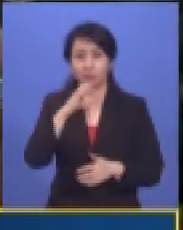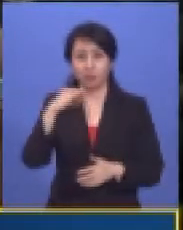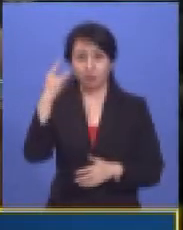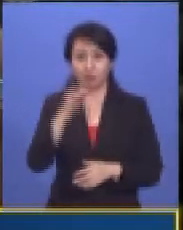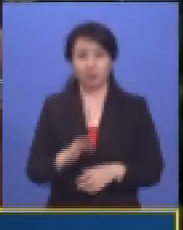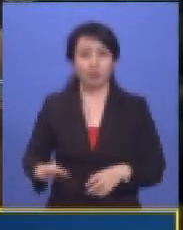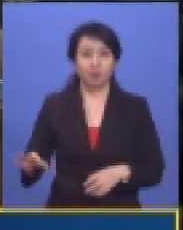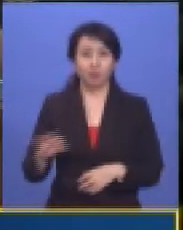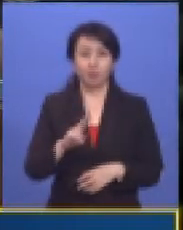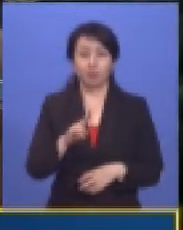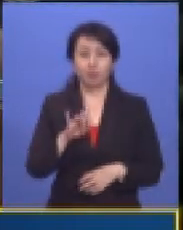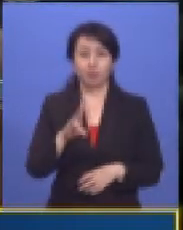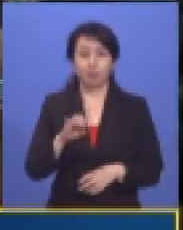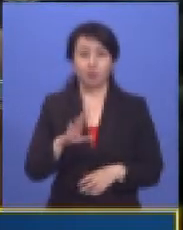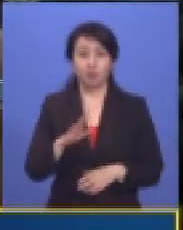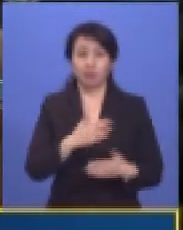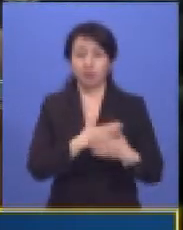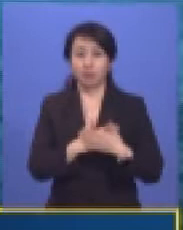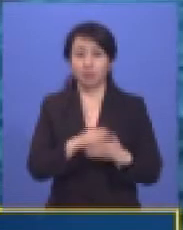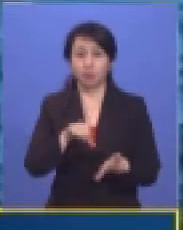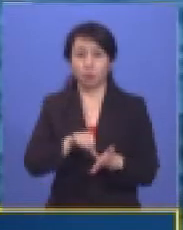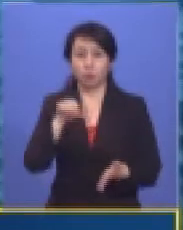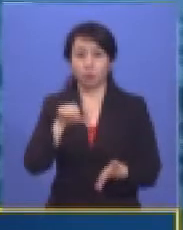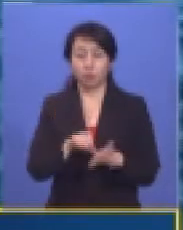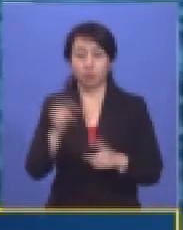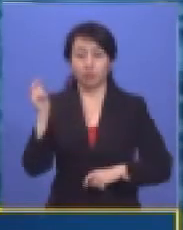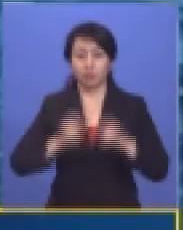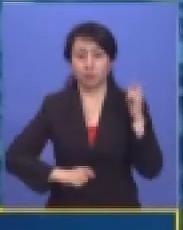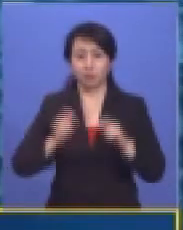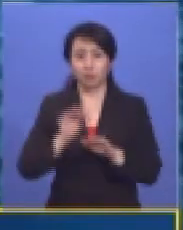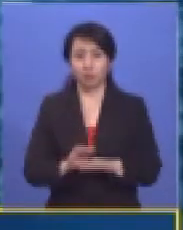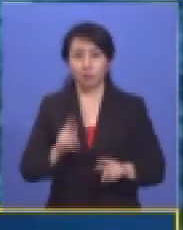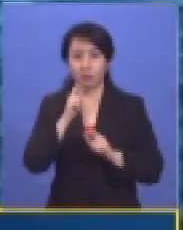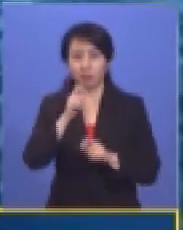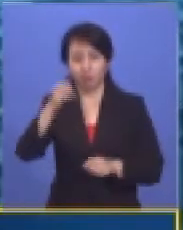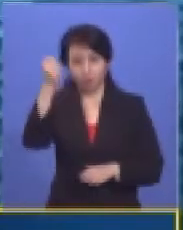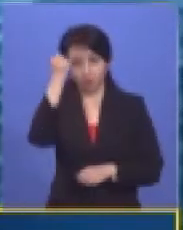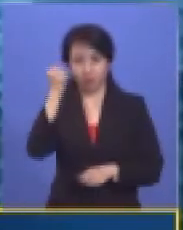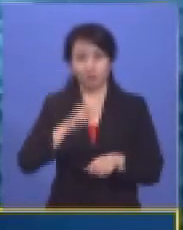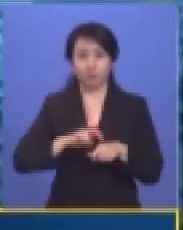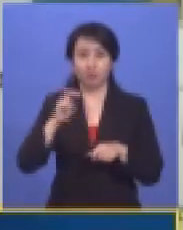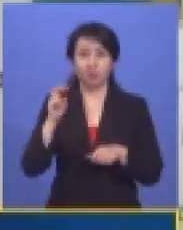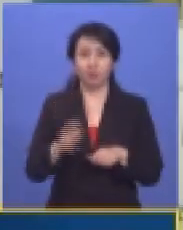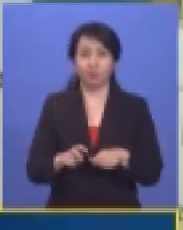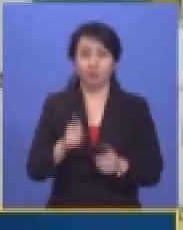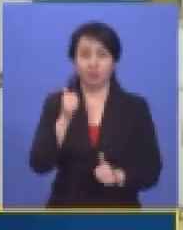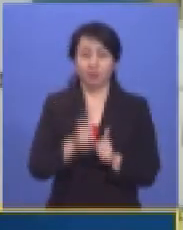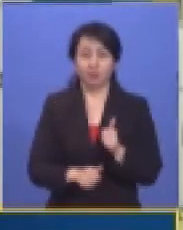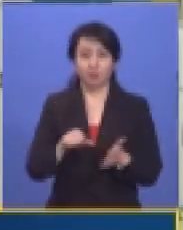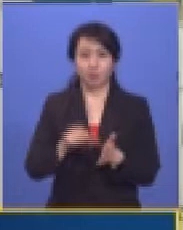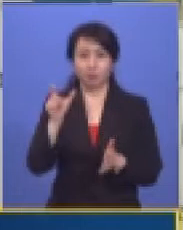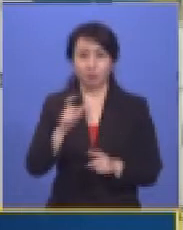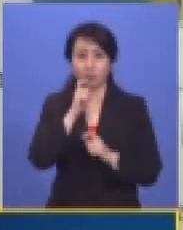ситуациям Северо-Казахстанской области Рамиль Камалов. За активное участие в слете ребят наградили благодарственными письмами. Кроме того, каждому